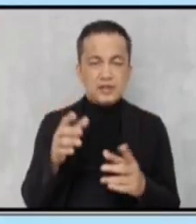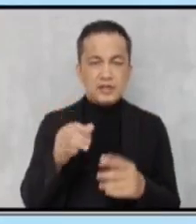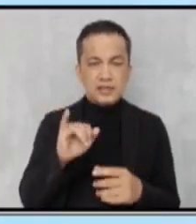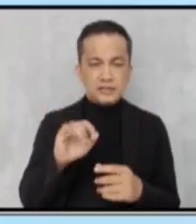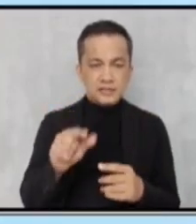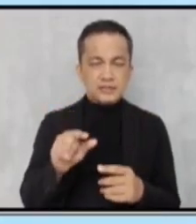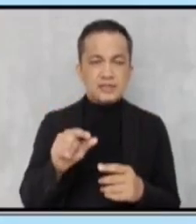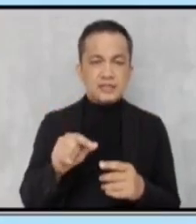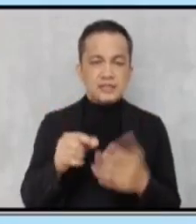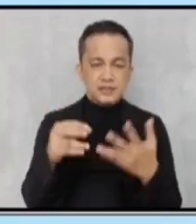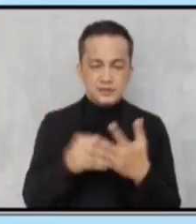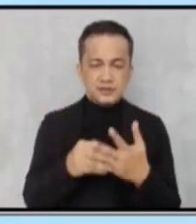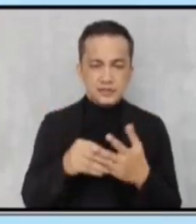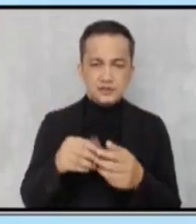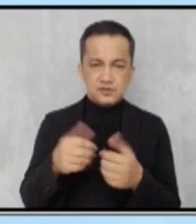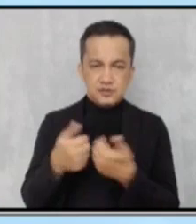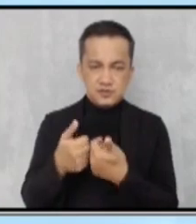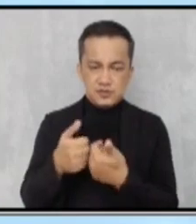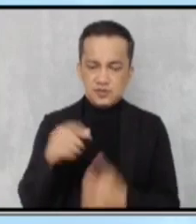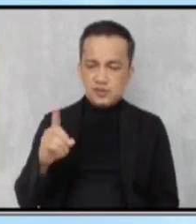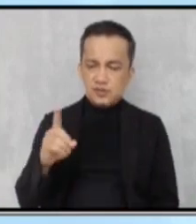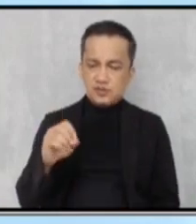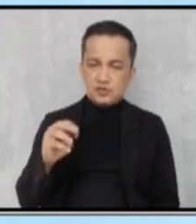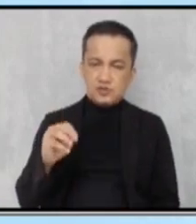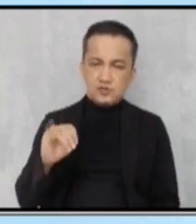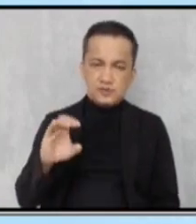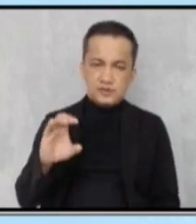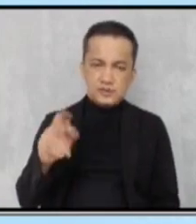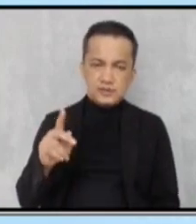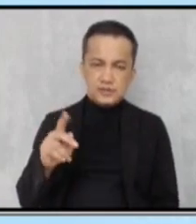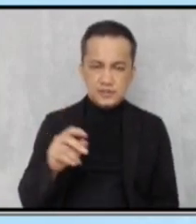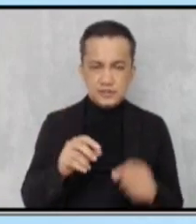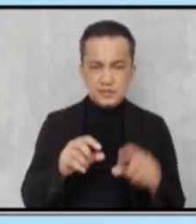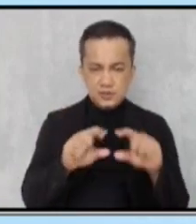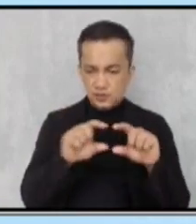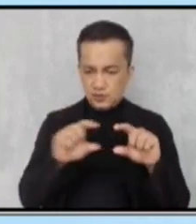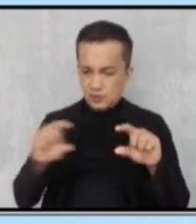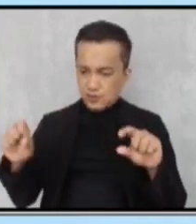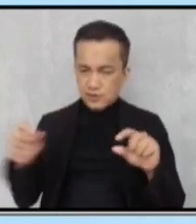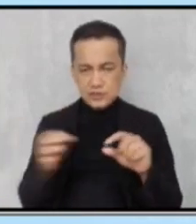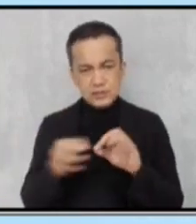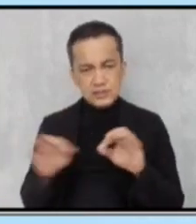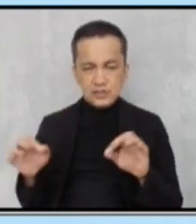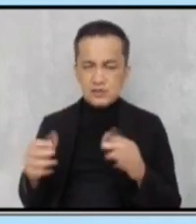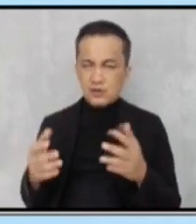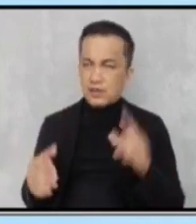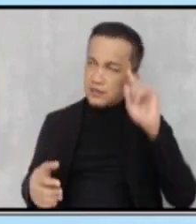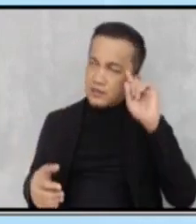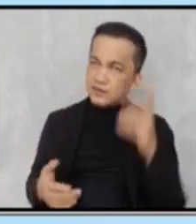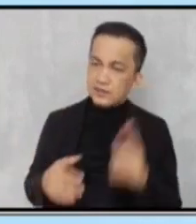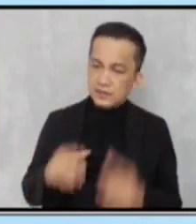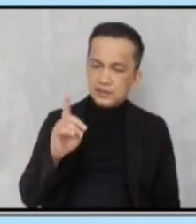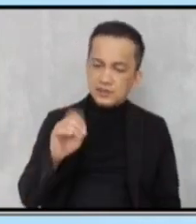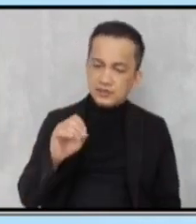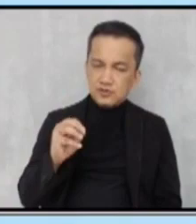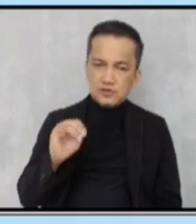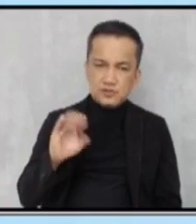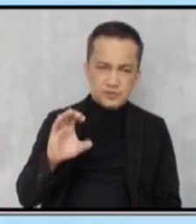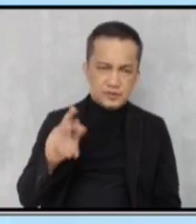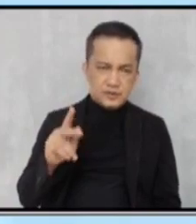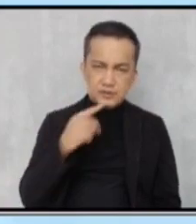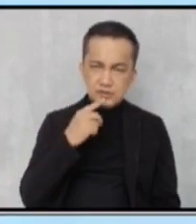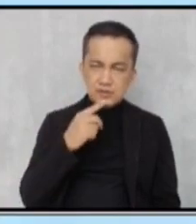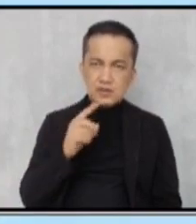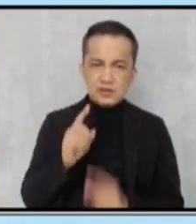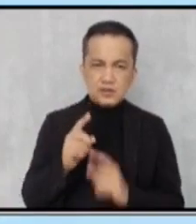kanyang nobyon si Dominic. Sa kanyang caption, sinabi na aktres na wala siyang idea that Dominic will pop the question araw na